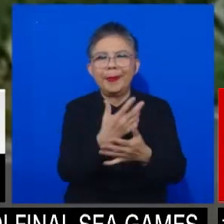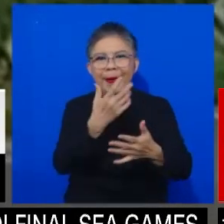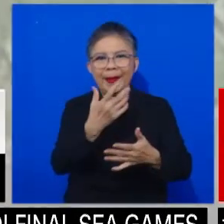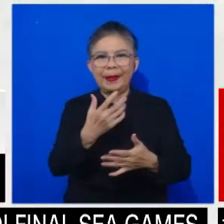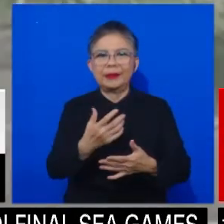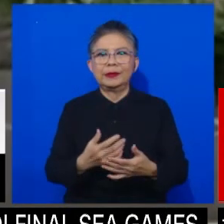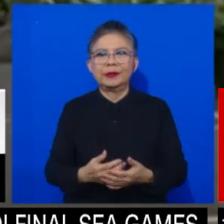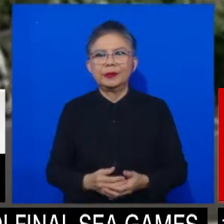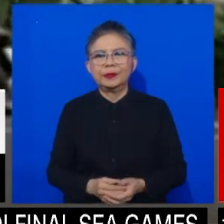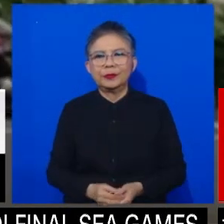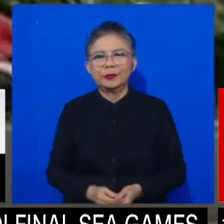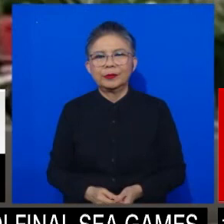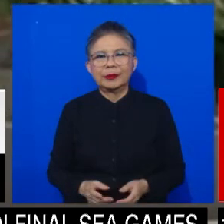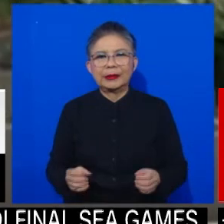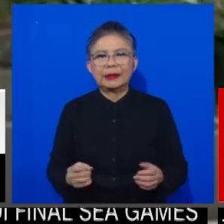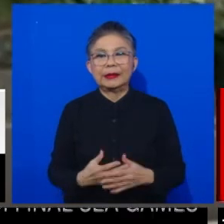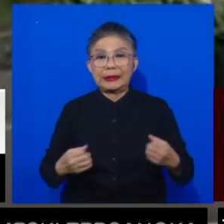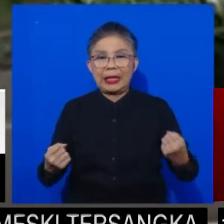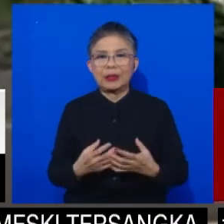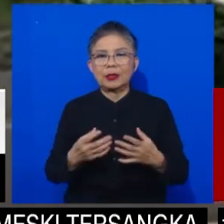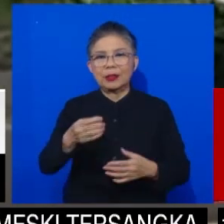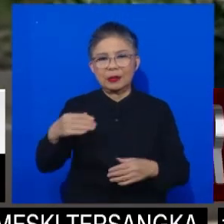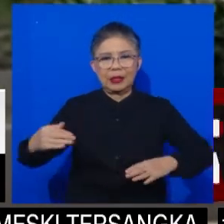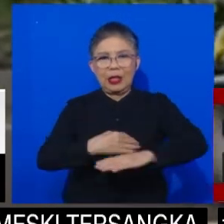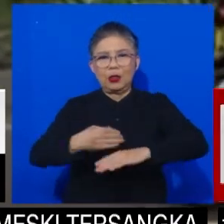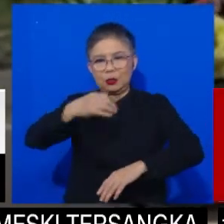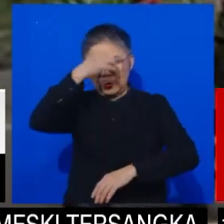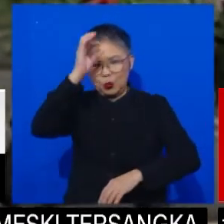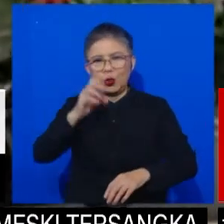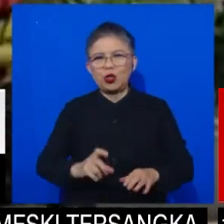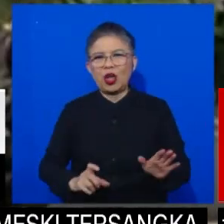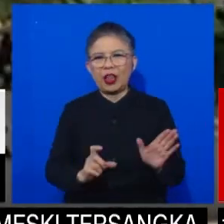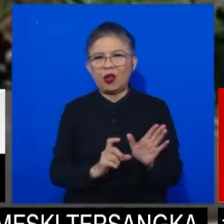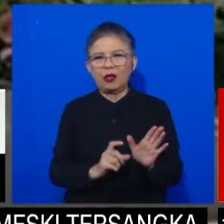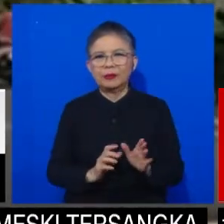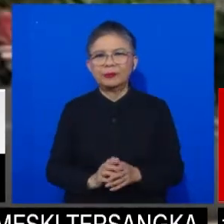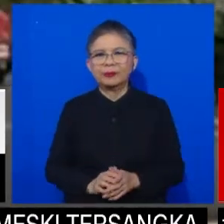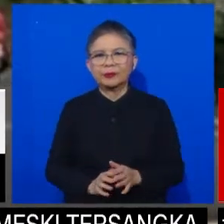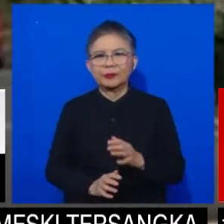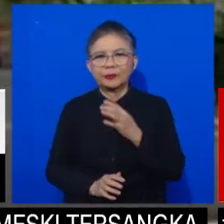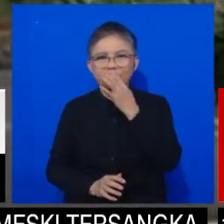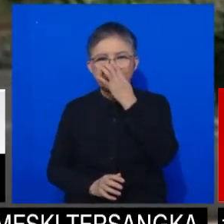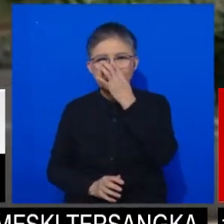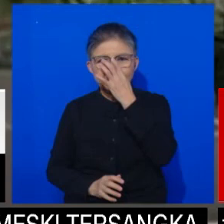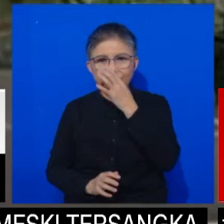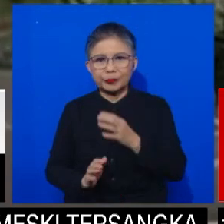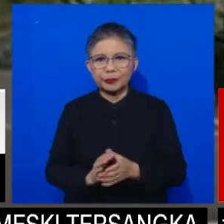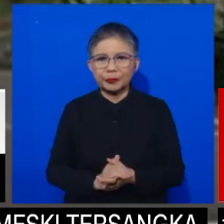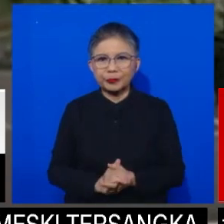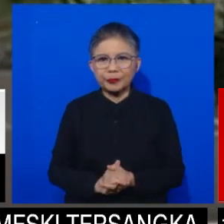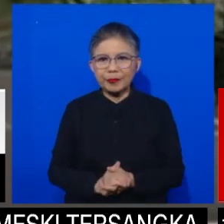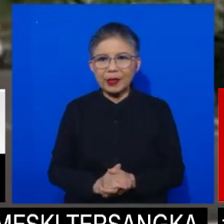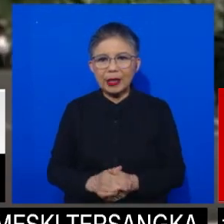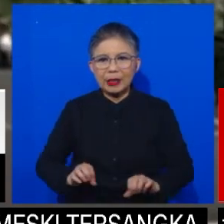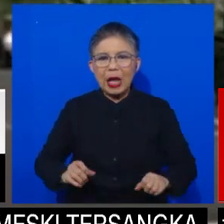minibus. Kecelakaan tersebut kini ditangani Satlantas Polres Mojokerto. Relawan di lokasi mengimbau pengendara kendaraan metik berhenti